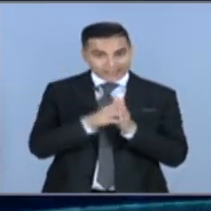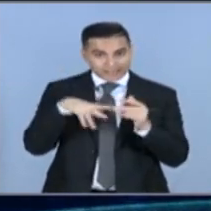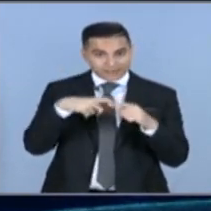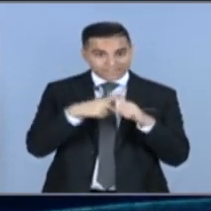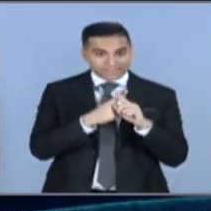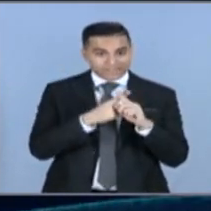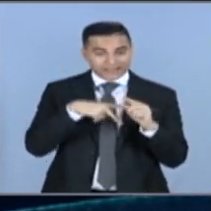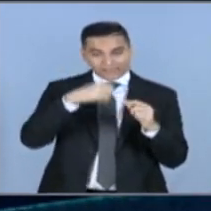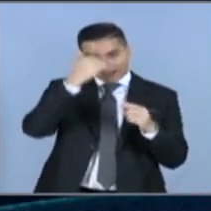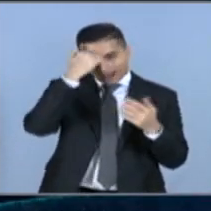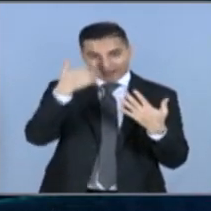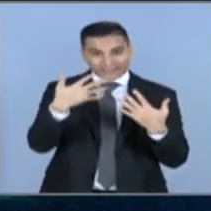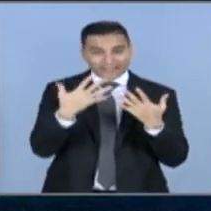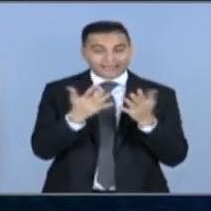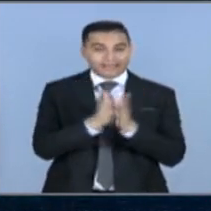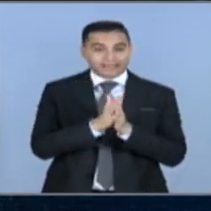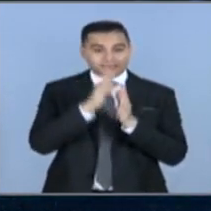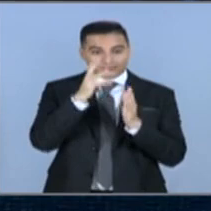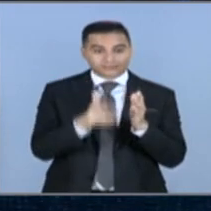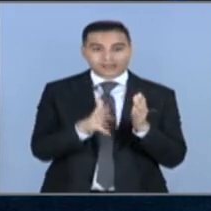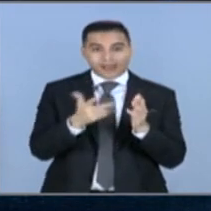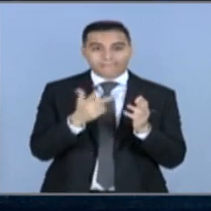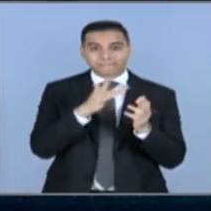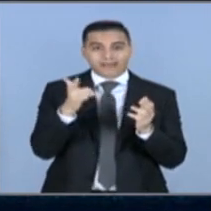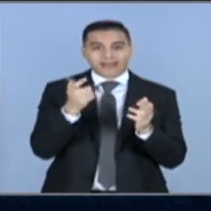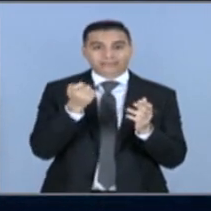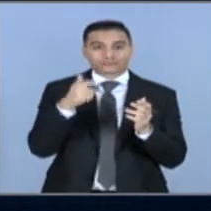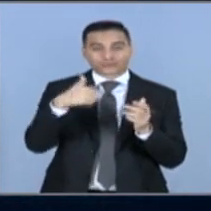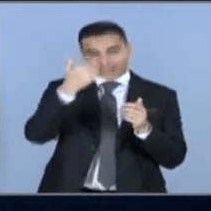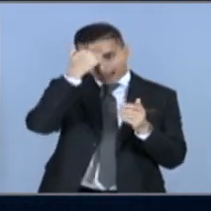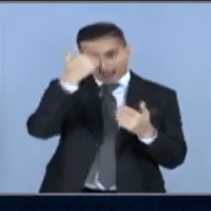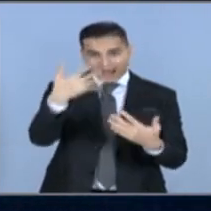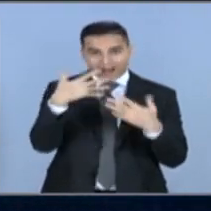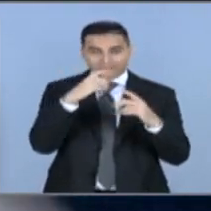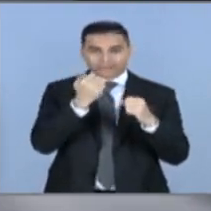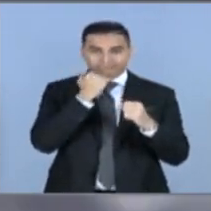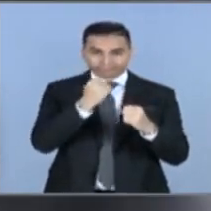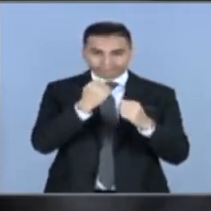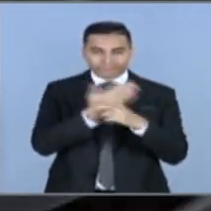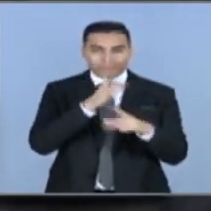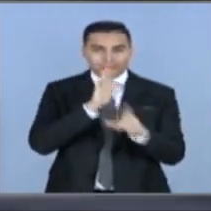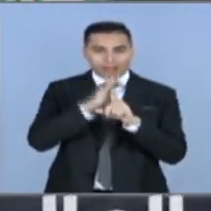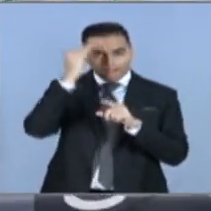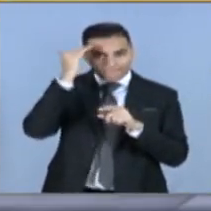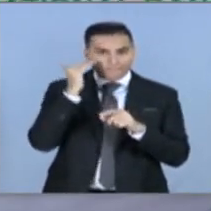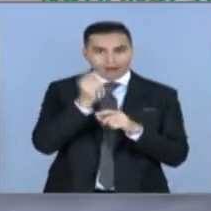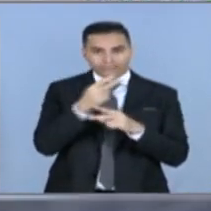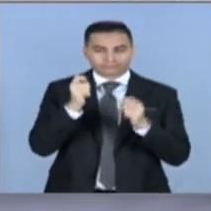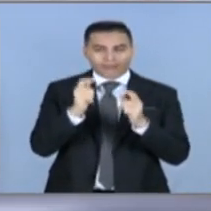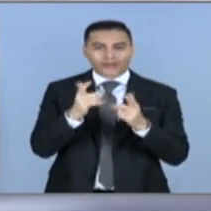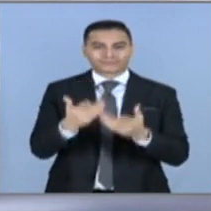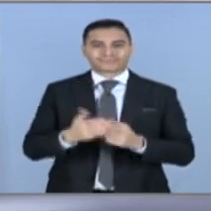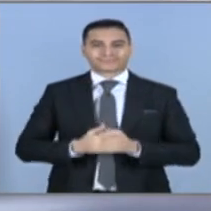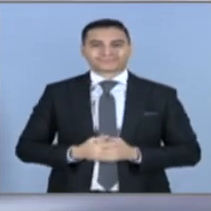يساوي 80,000 جنيه، ويبقى الرصيد لحد دلوقتي 165,000 جنيه في خزنة البنك الأهلي لدعم المرأة